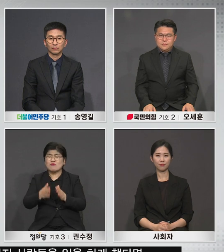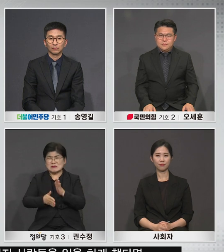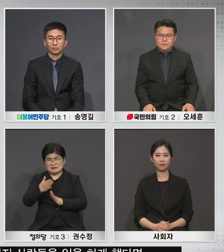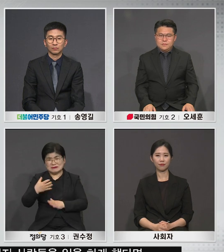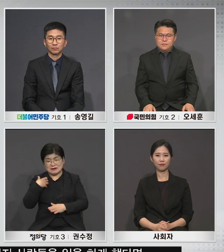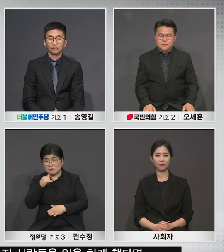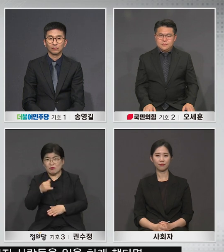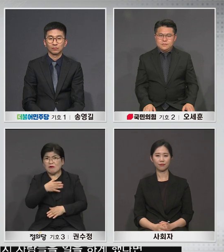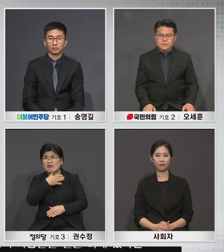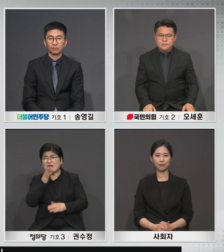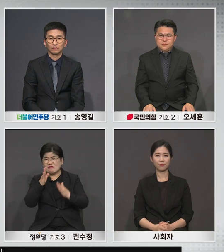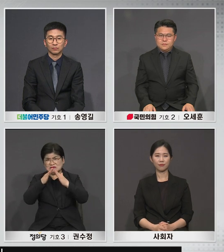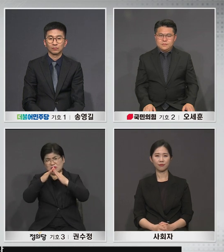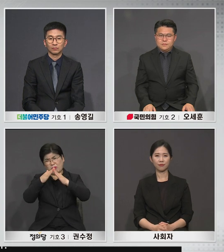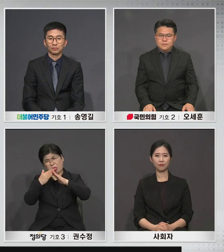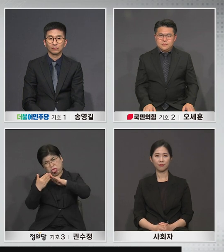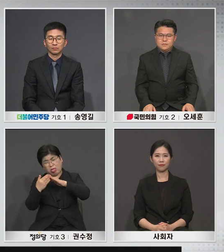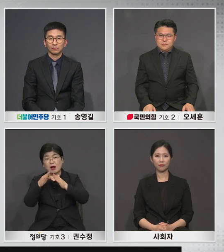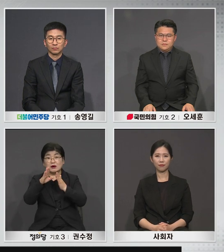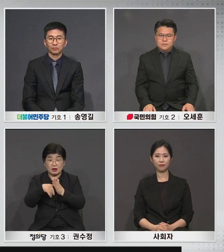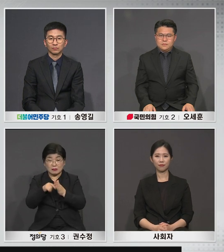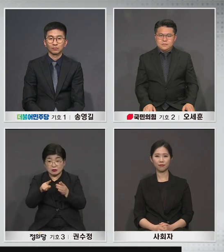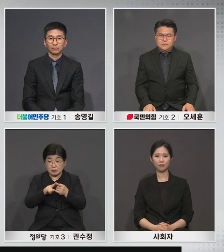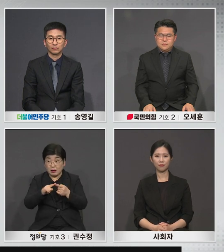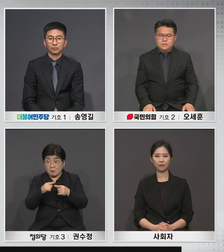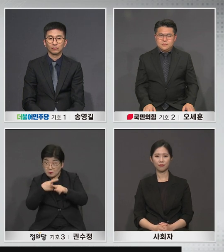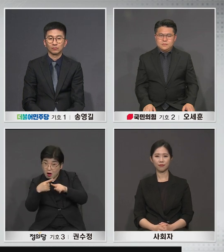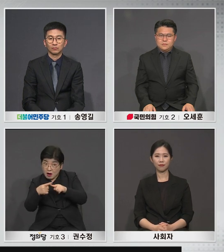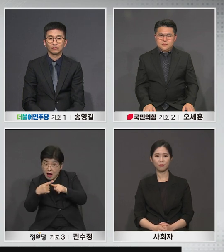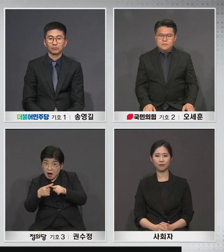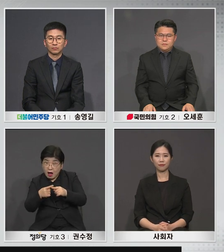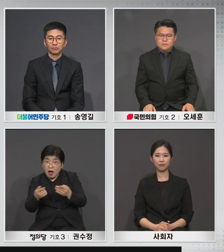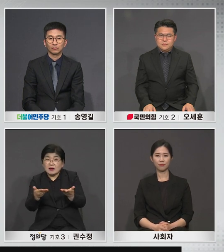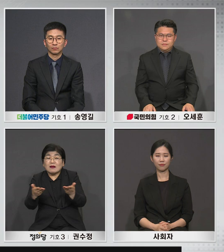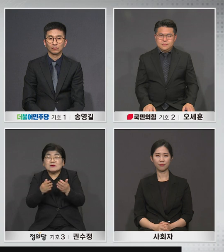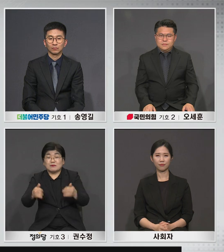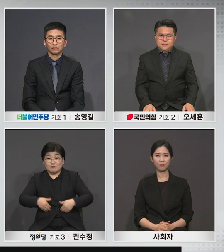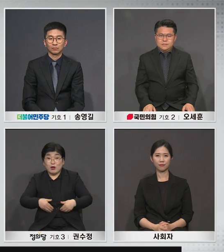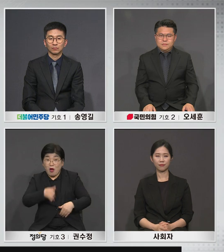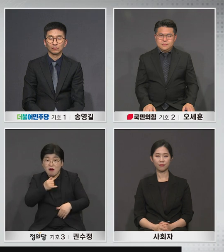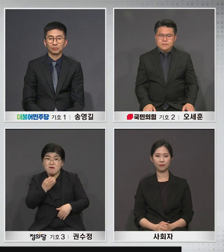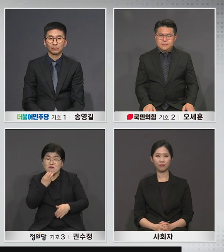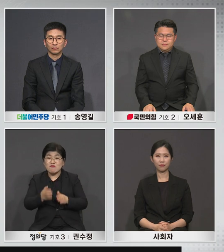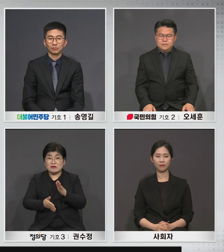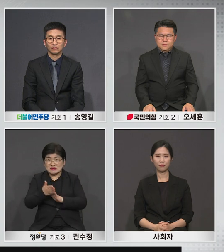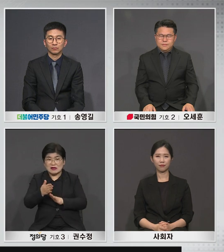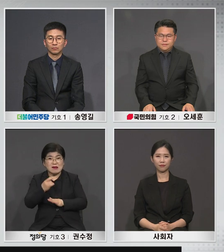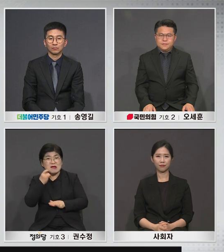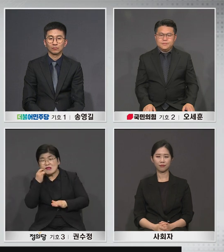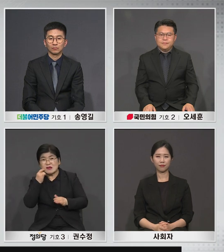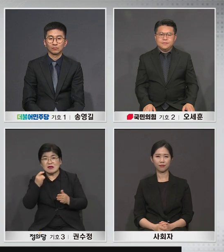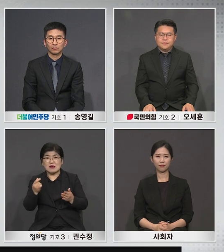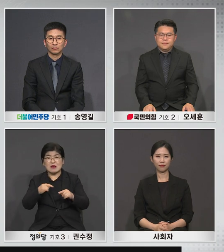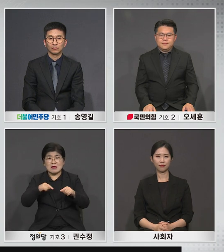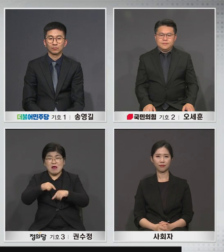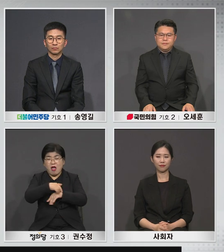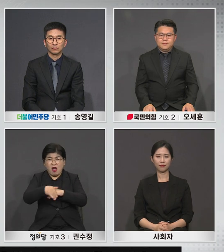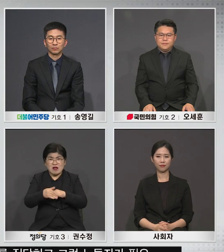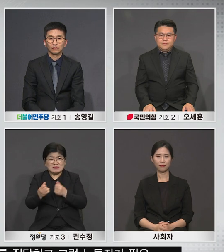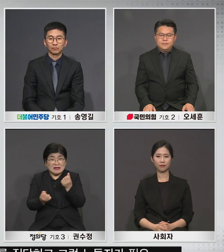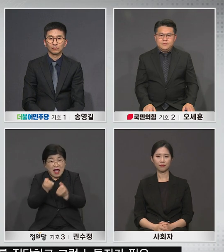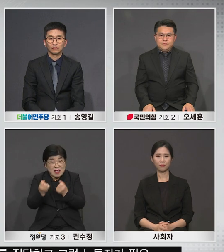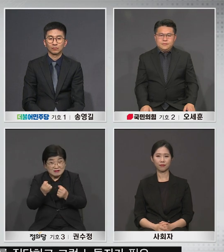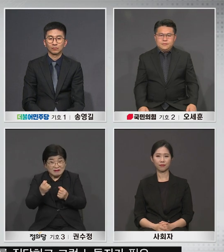노후주택을 그린 리모델링 하는데 노후도를 진단하고 그런 노동자도 필요합니다. 서울시가 가장 인기 있는 정책 따릉이 사업이라고 이야기하는데요.